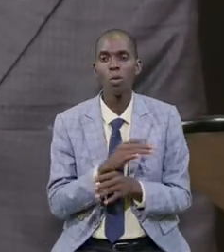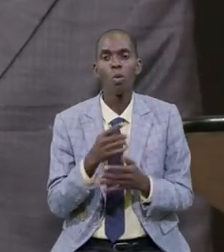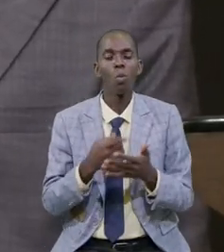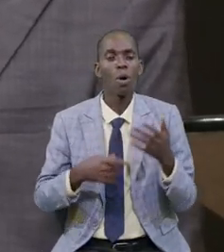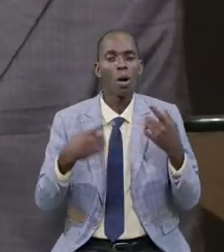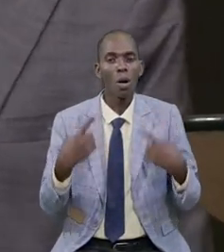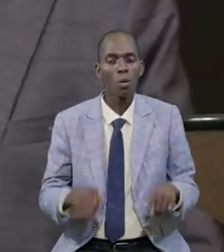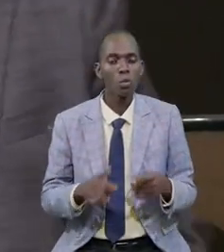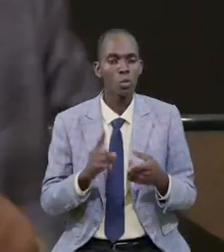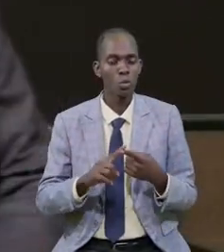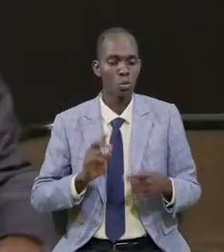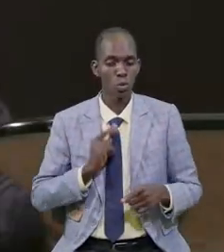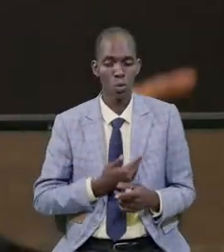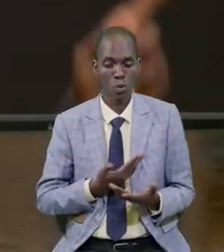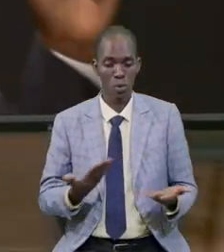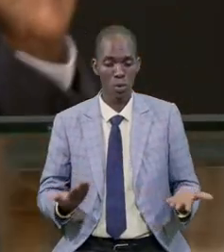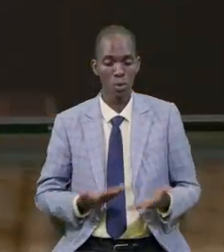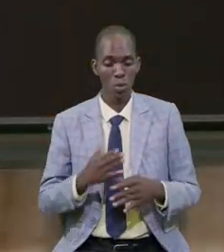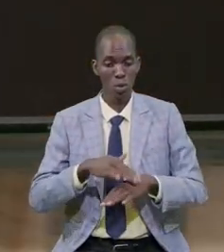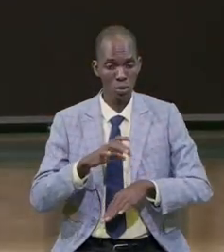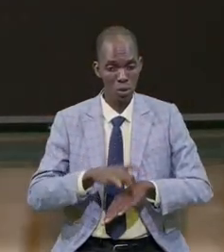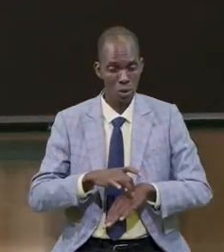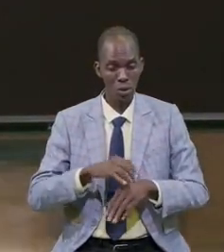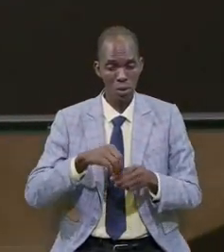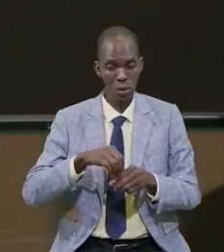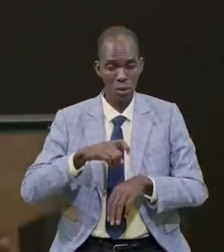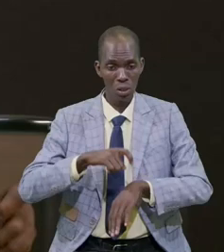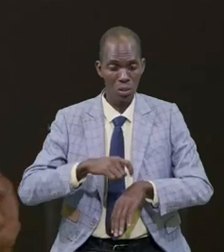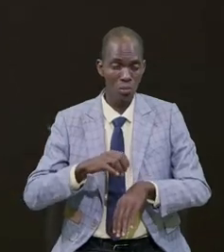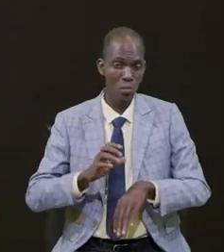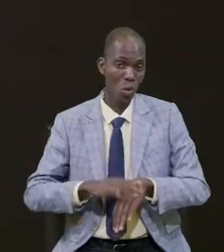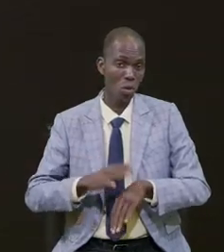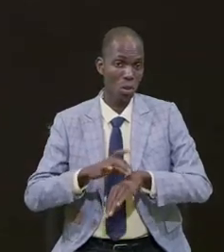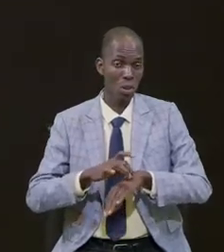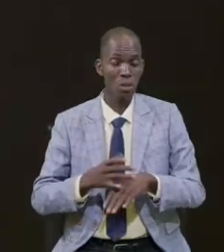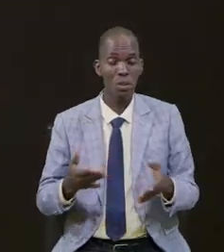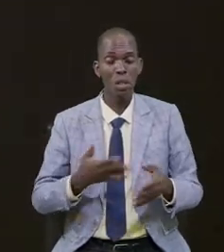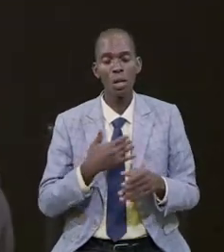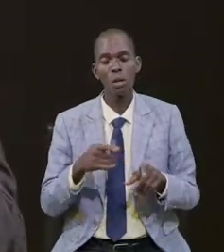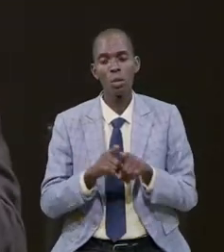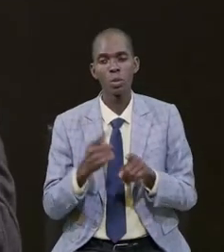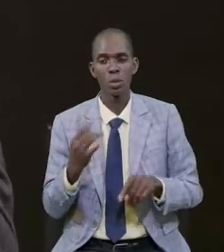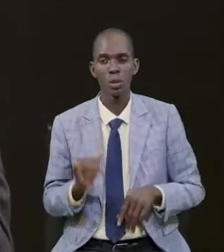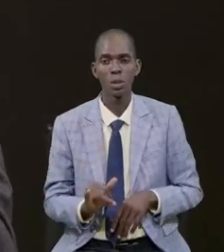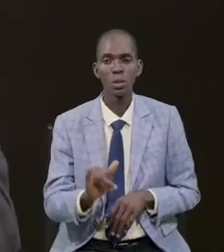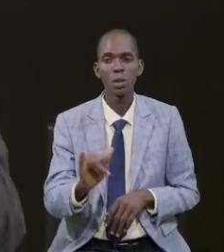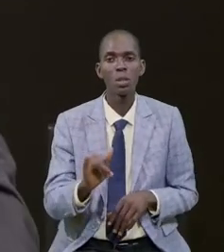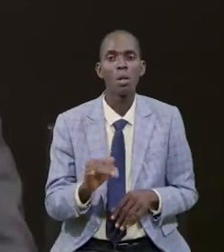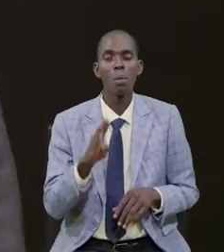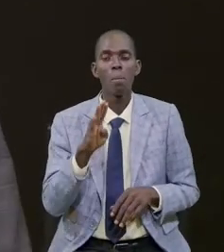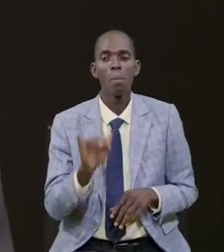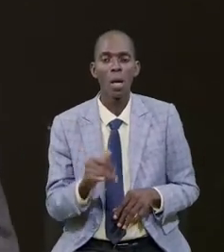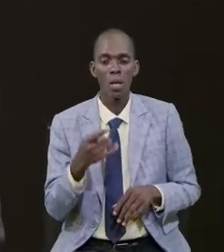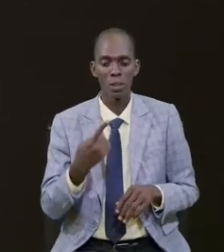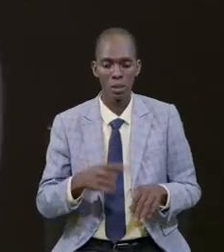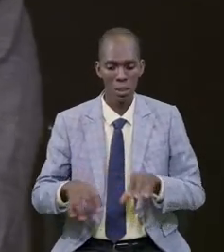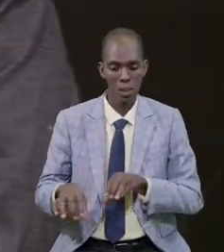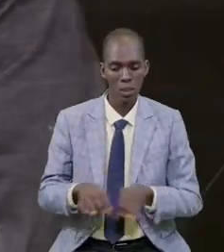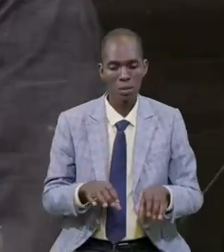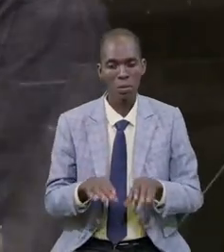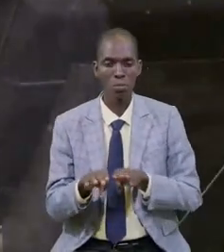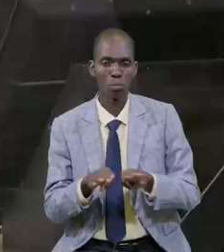nous prenions soin de ce qui se passe dans le temps, pour le temps, dans l'éternité, par les